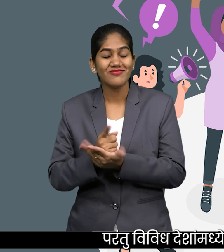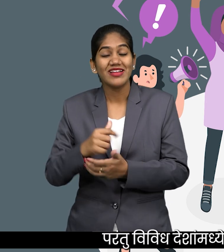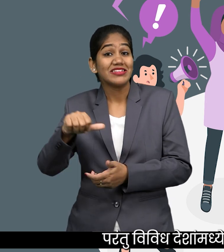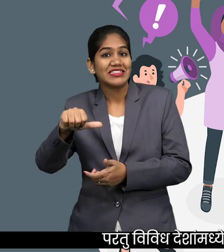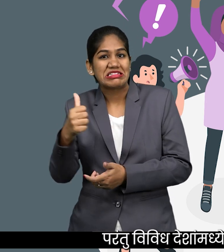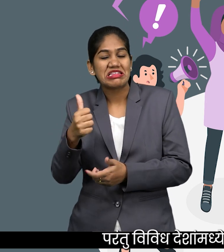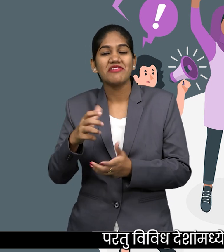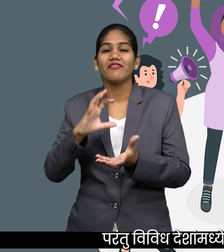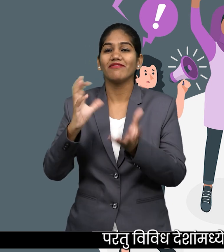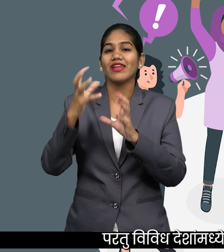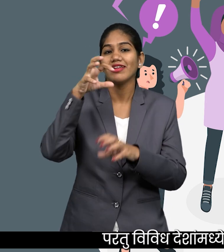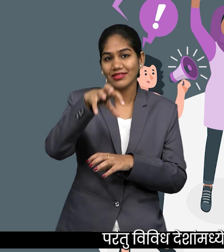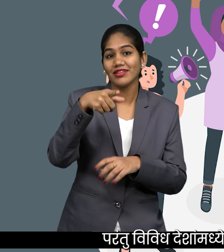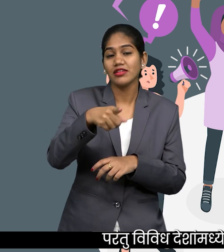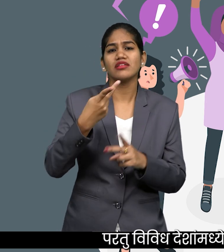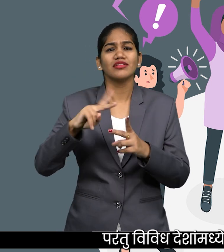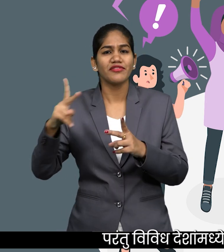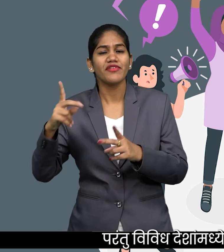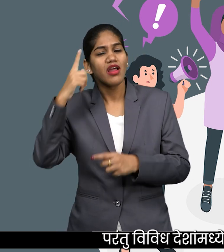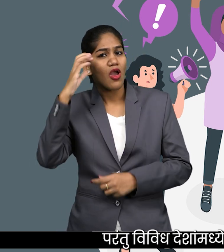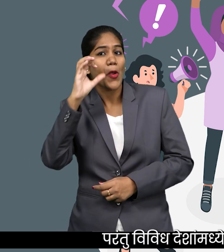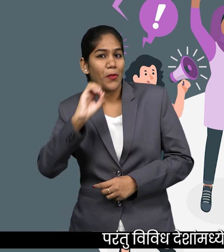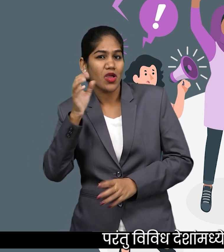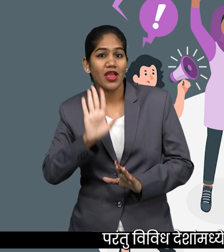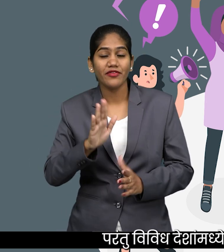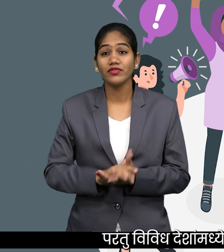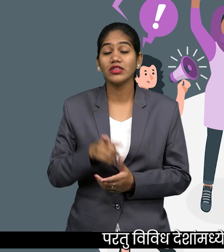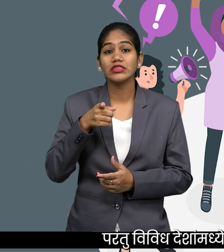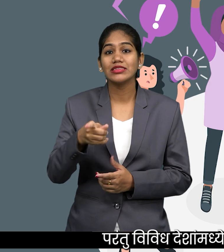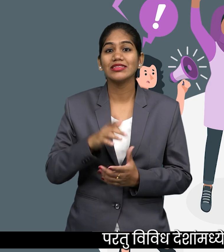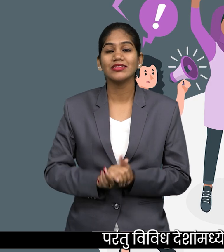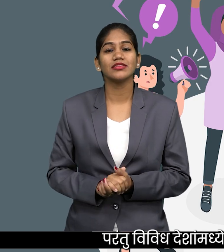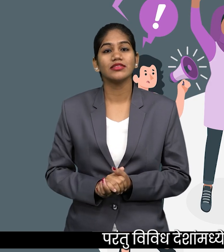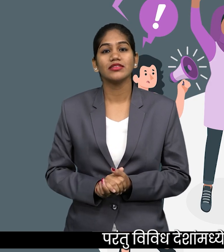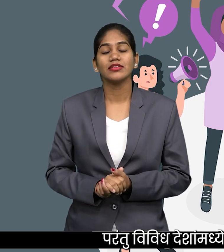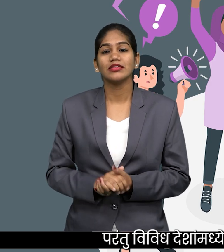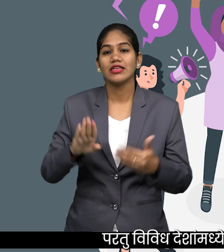परंतु विविध देशांमध्ये मतभिन्नता अटळ असते, अपरिहार्य.